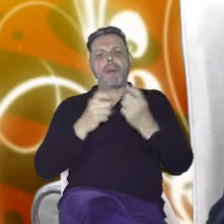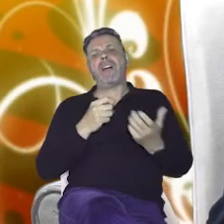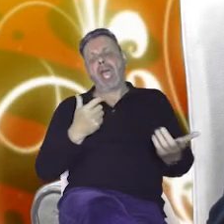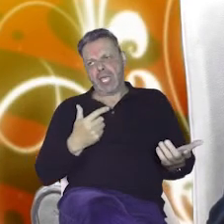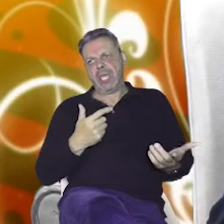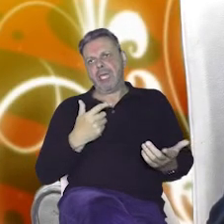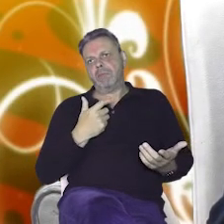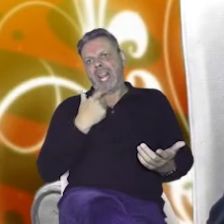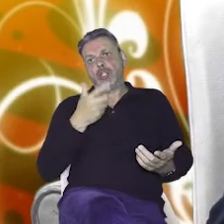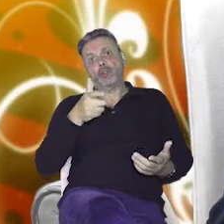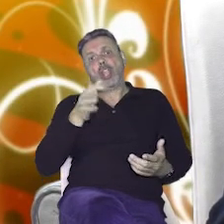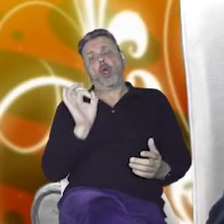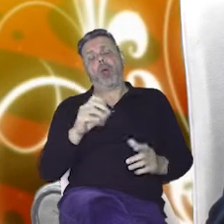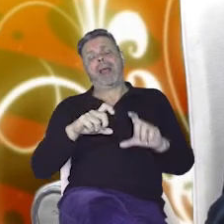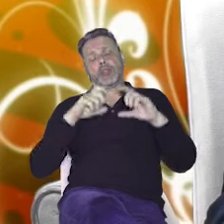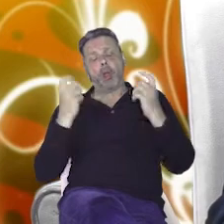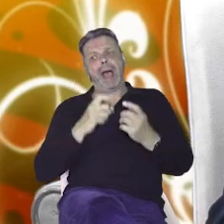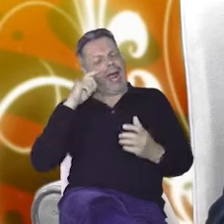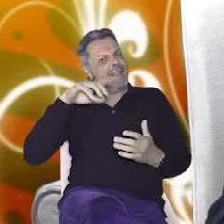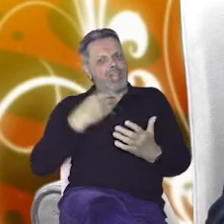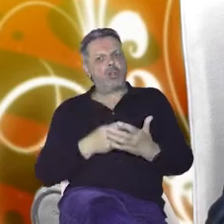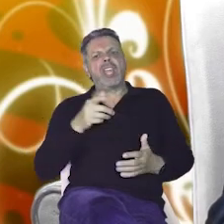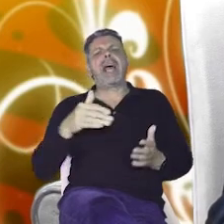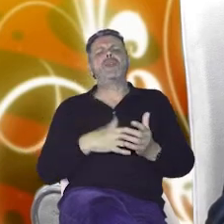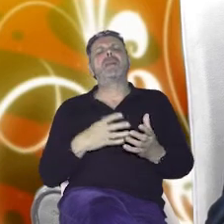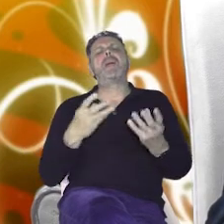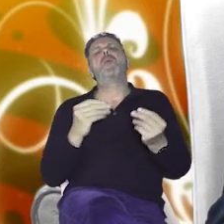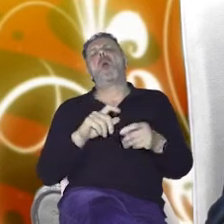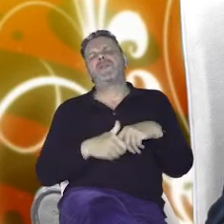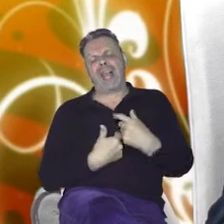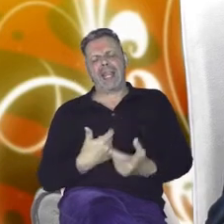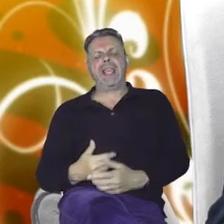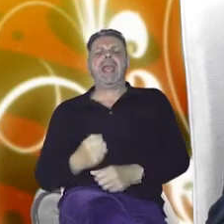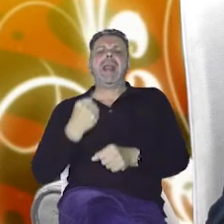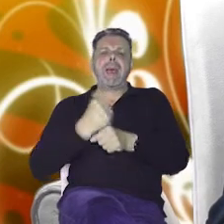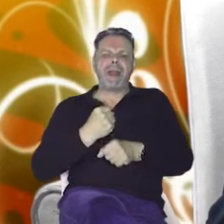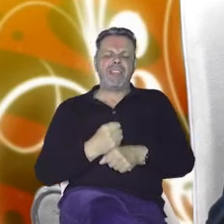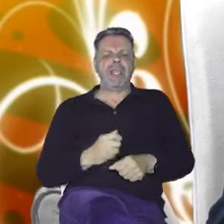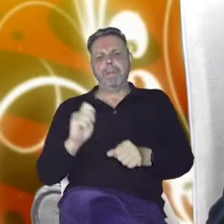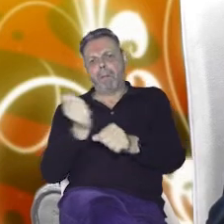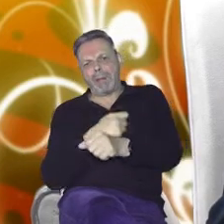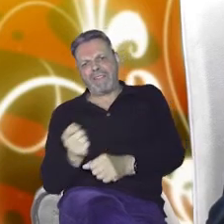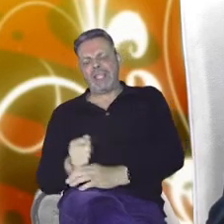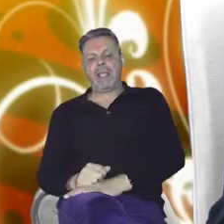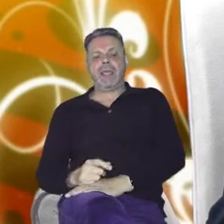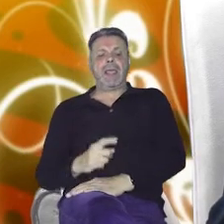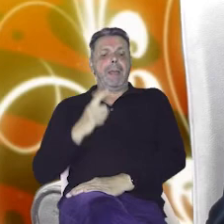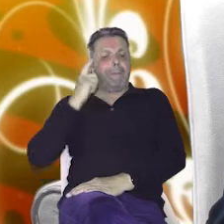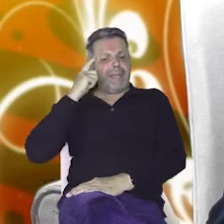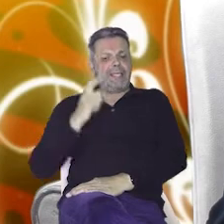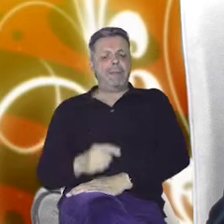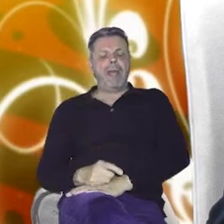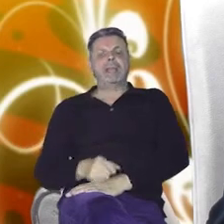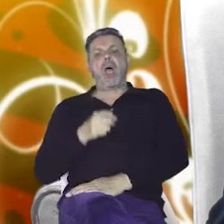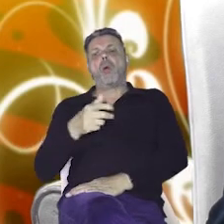bolji, ali vjerujte, ja mislim da tamo treba još puno toga napraviti i popraviti. Prvenstveno mislim da je ono